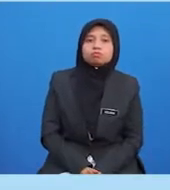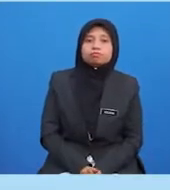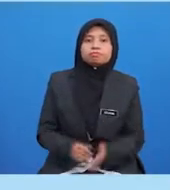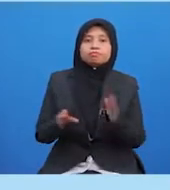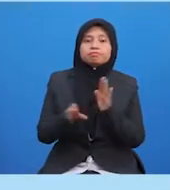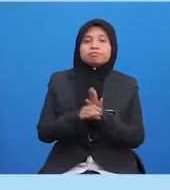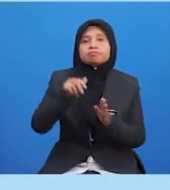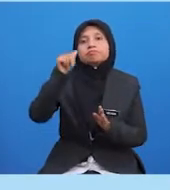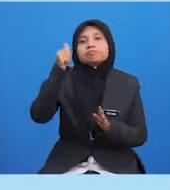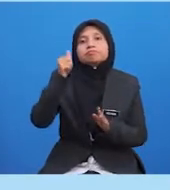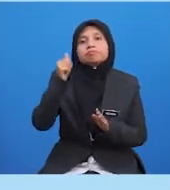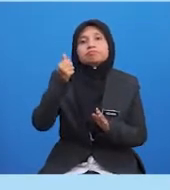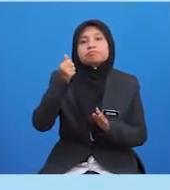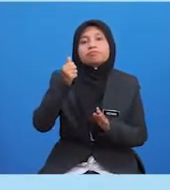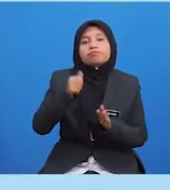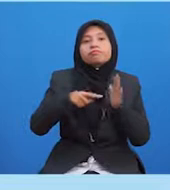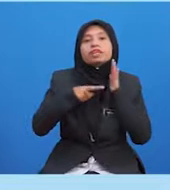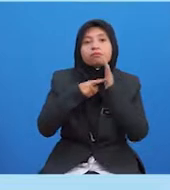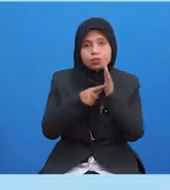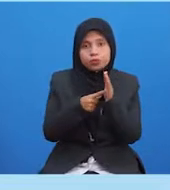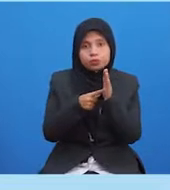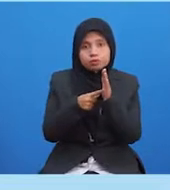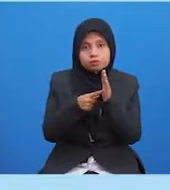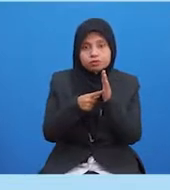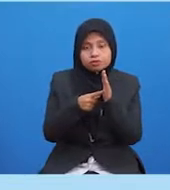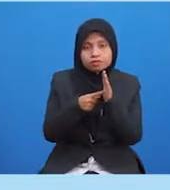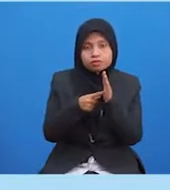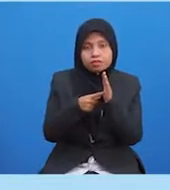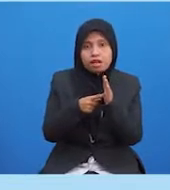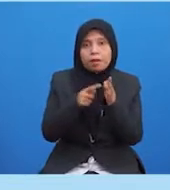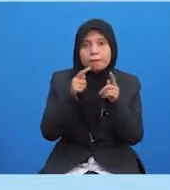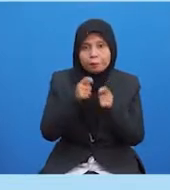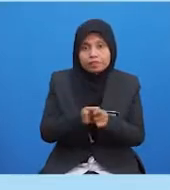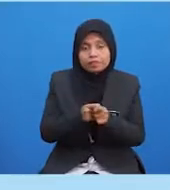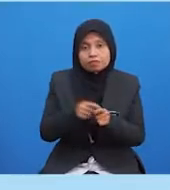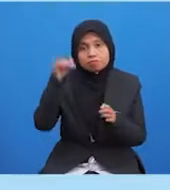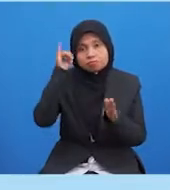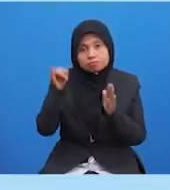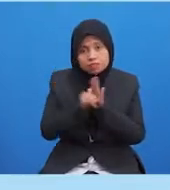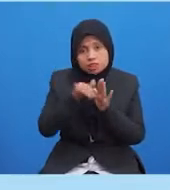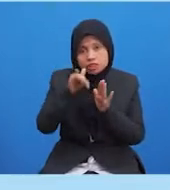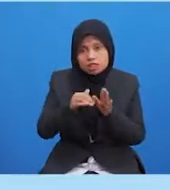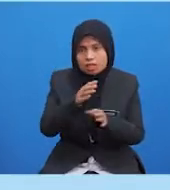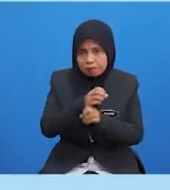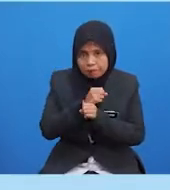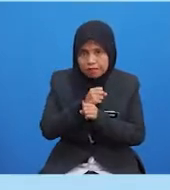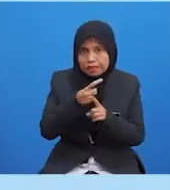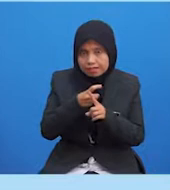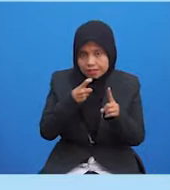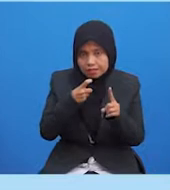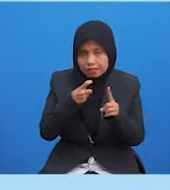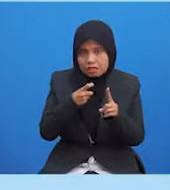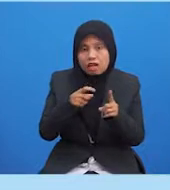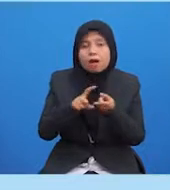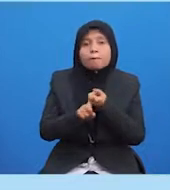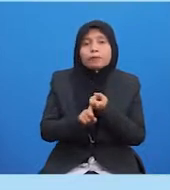Contoh 10 menunjukkan penetapan image yang diperoleh dari